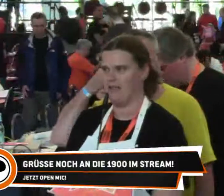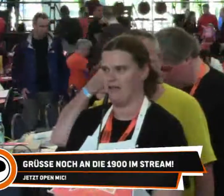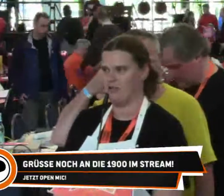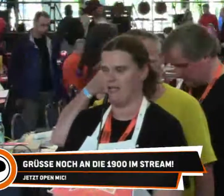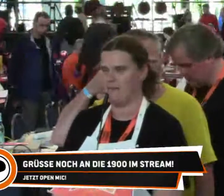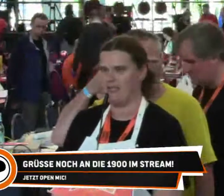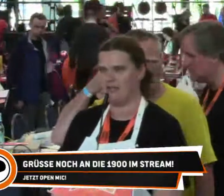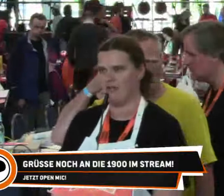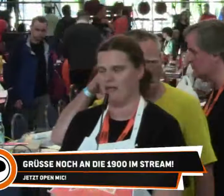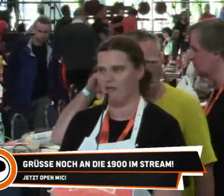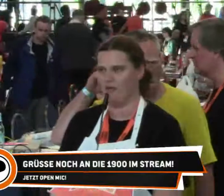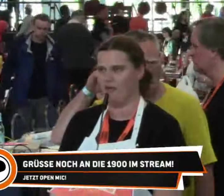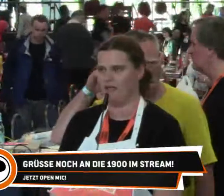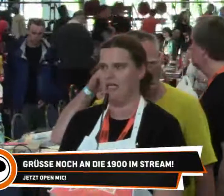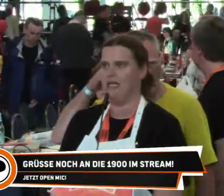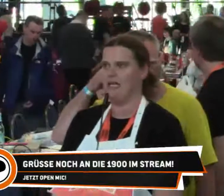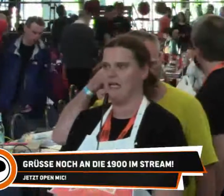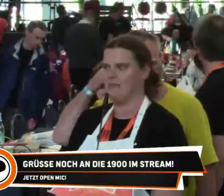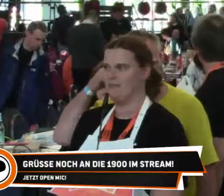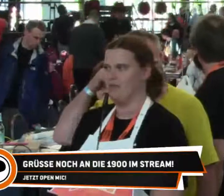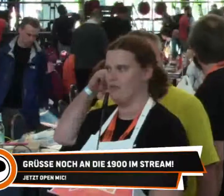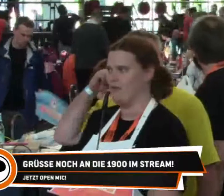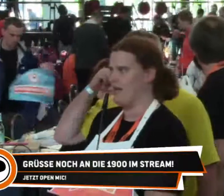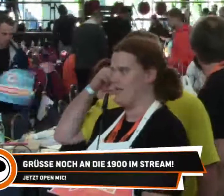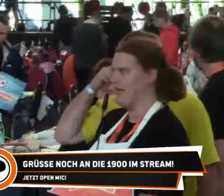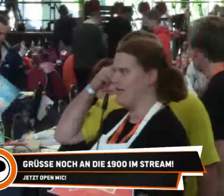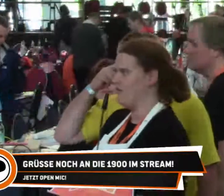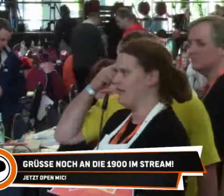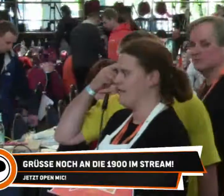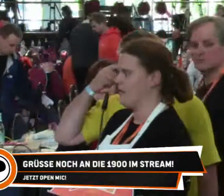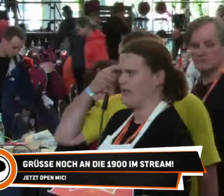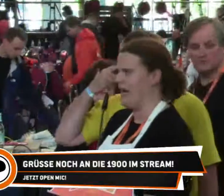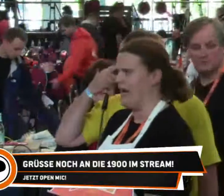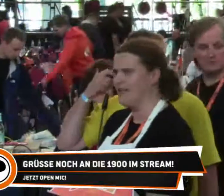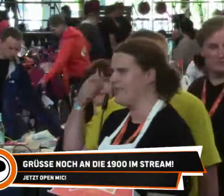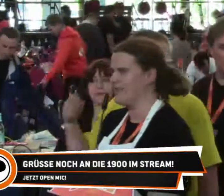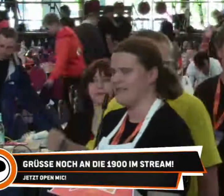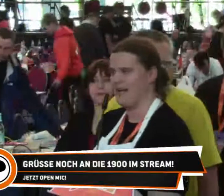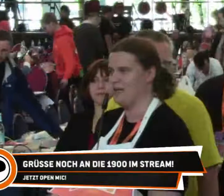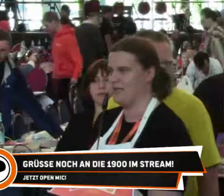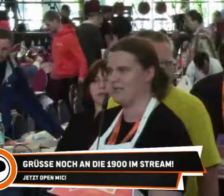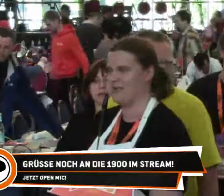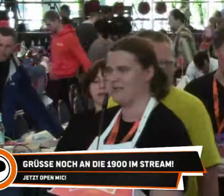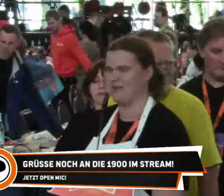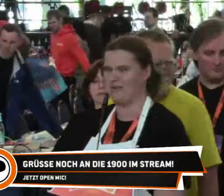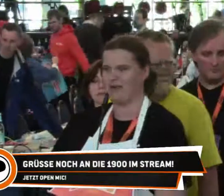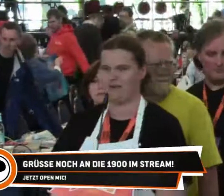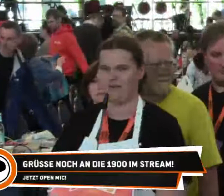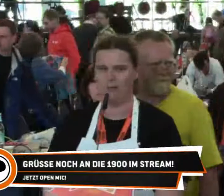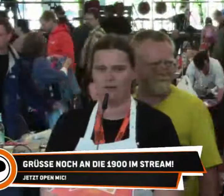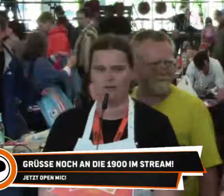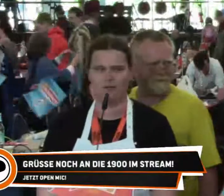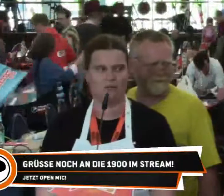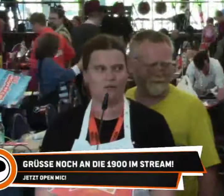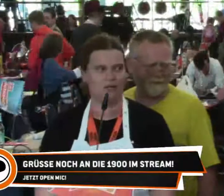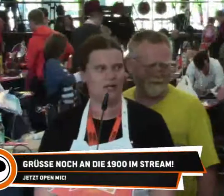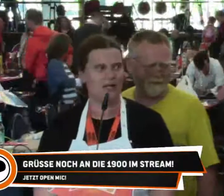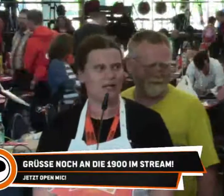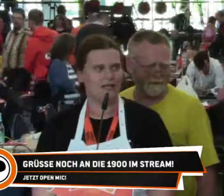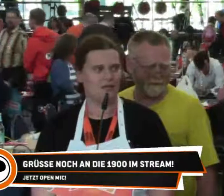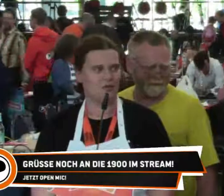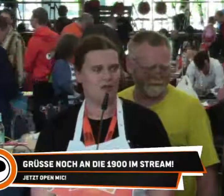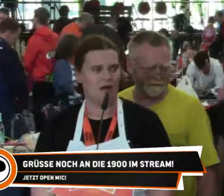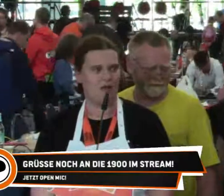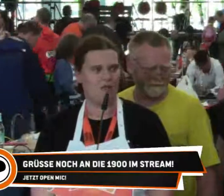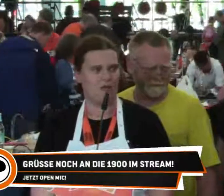Getränke ausschauen kann sich ganz doll alle gefreut die Jungs von der Agic Catering sind glaube ich alles essen alle Würste losgeworden und auch bei uns ist es wirklich